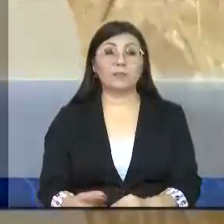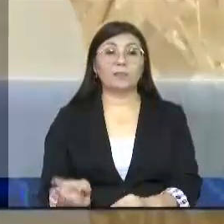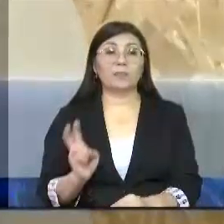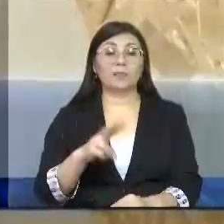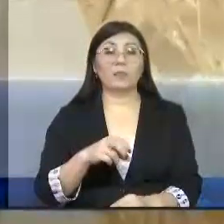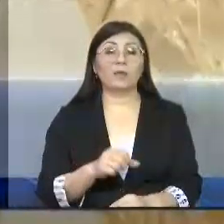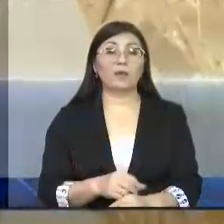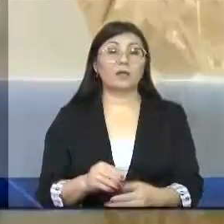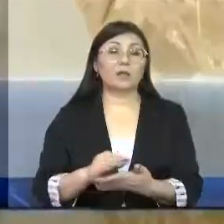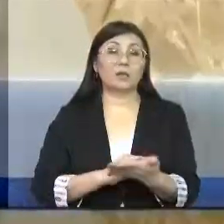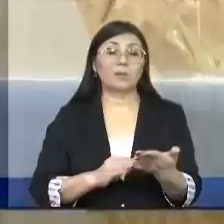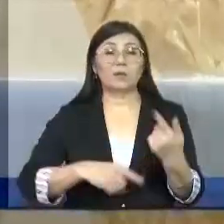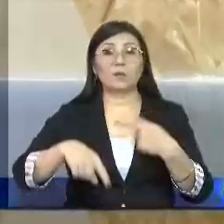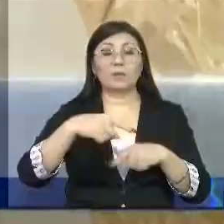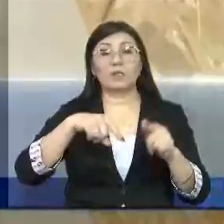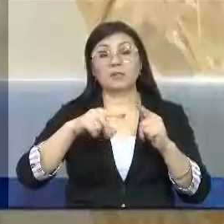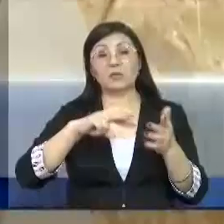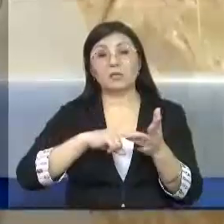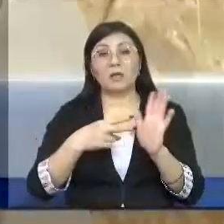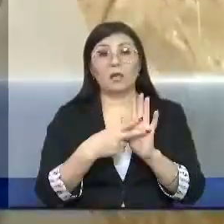обратились, написали бизнес-проект, закончили